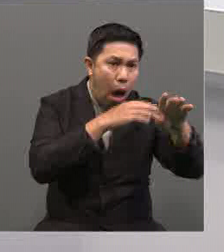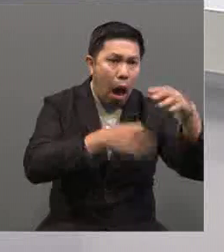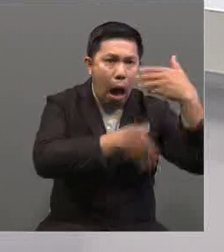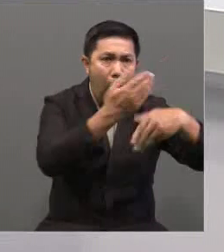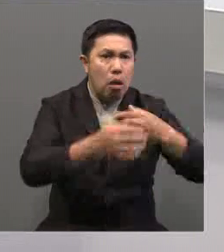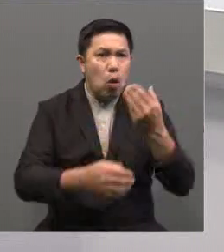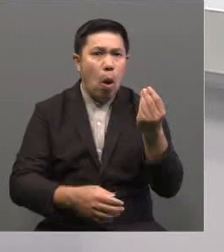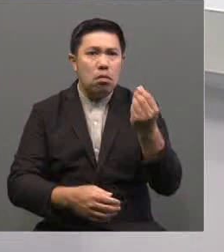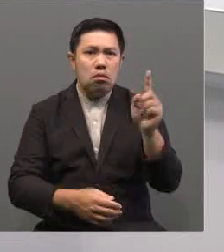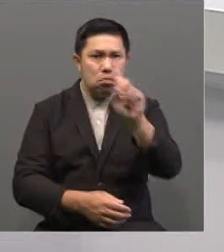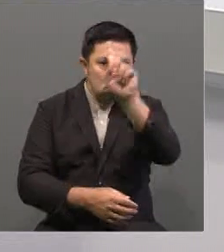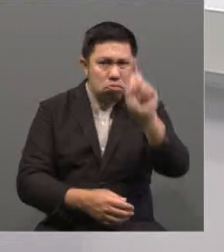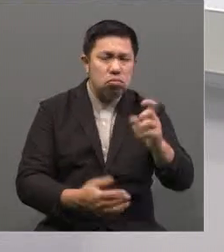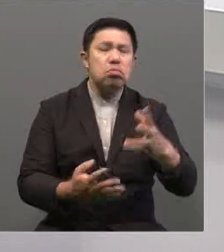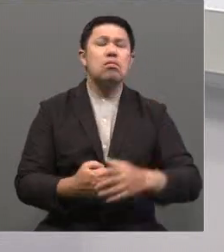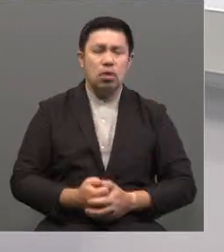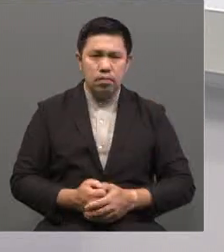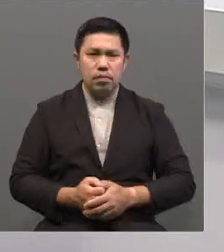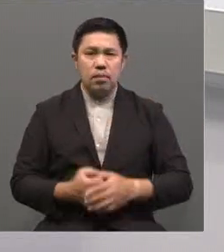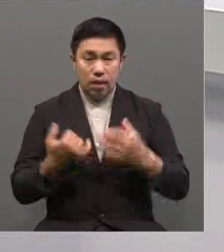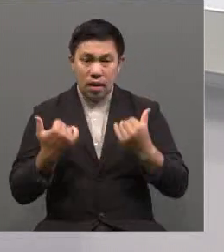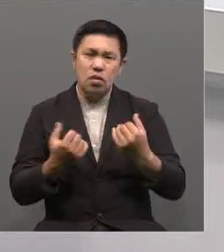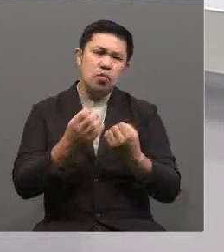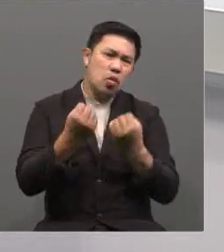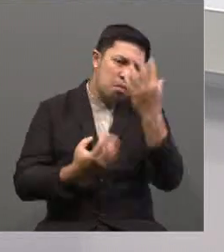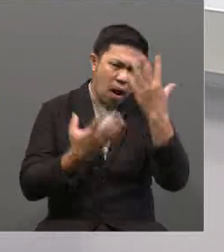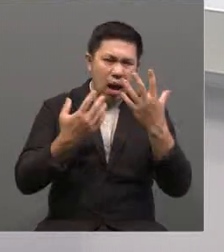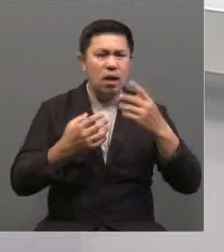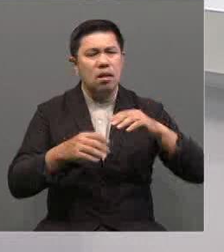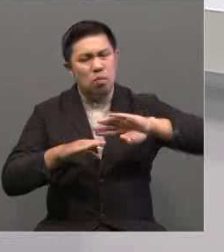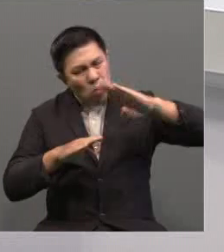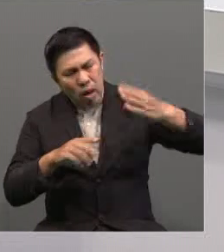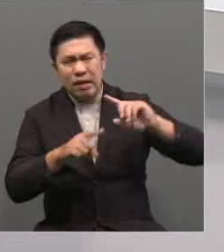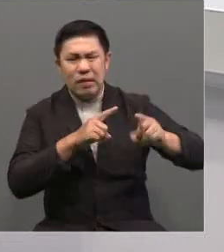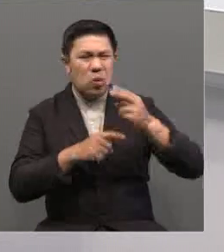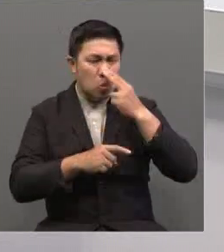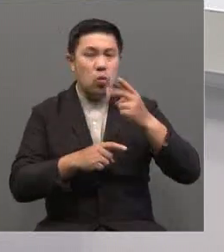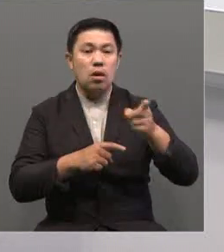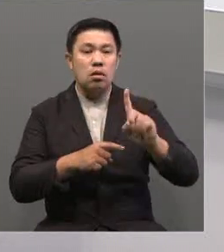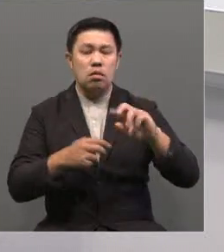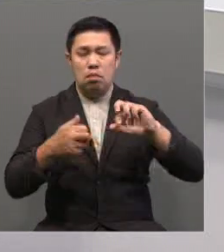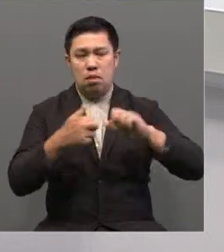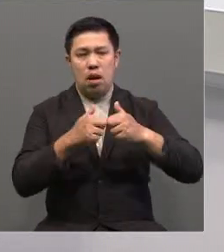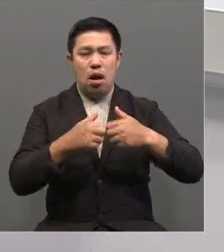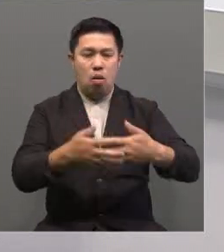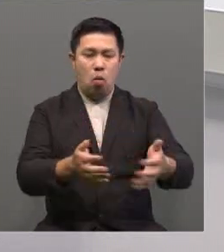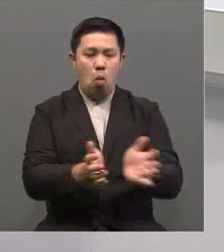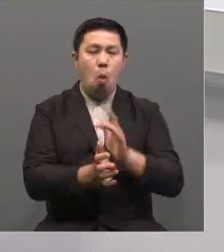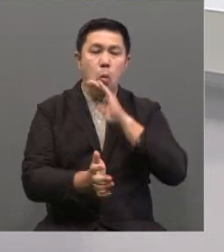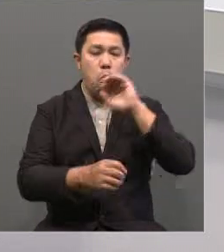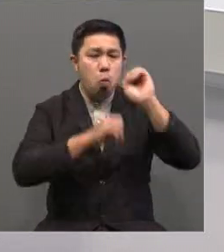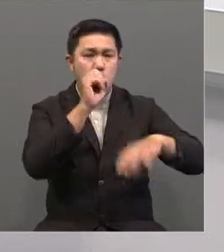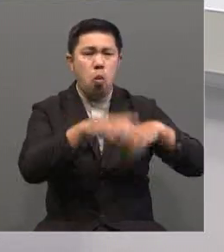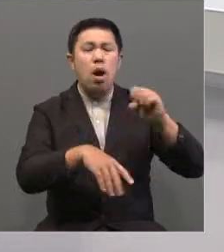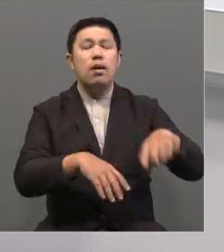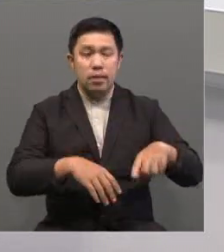ฮะยังคงอยู่ที่เรื่องของสิ่งแวดล้อมระบบนิเวศนะครับคุณผู้ชมอีกหนึ่งปัญหาสำคัญเลยก็คือเรื่องของปัญหาขยะครับพอไปดูตัว